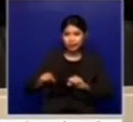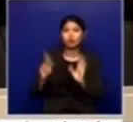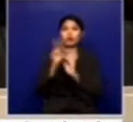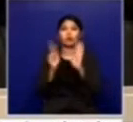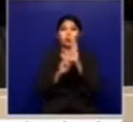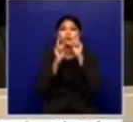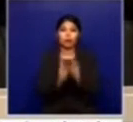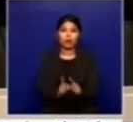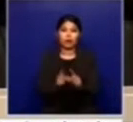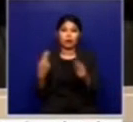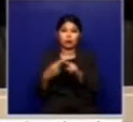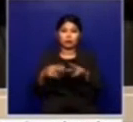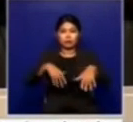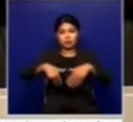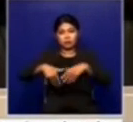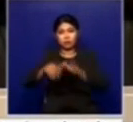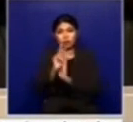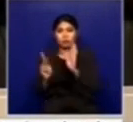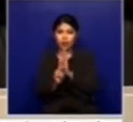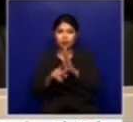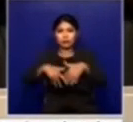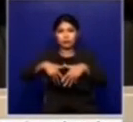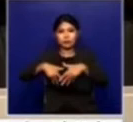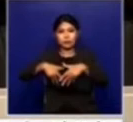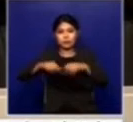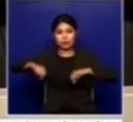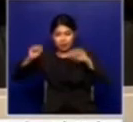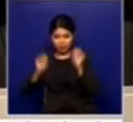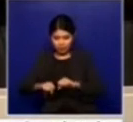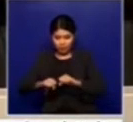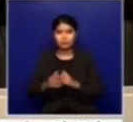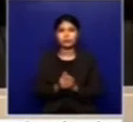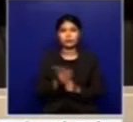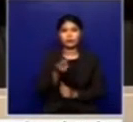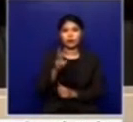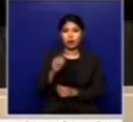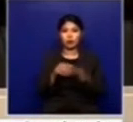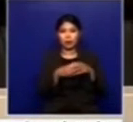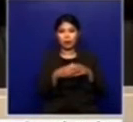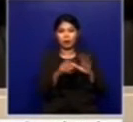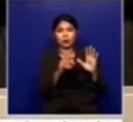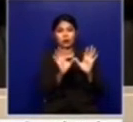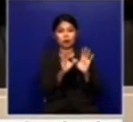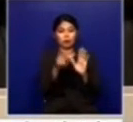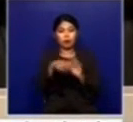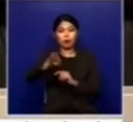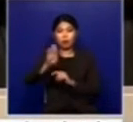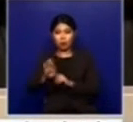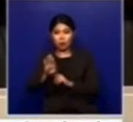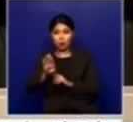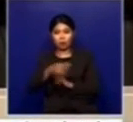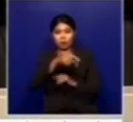ว่าด้วยการลงประชามติคณะรัฐมนตรีได้รับหลักการร่างพระราชบัญญัติว่าด้วยการออกเสียงประชามติที่ก